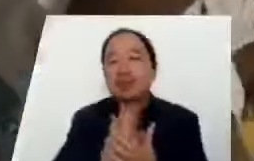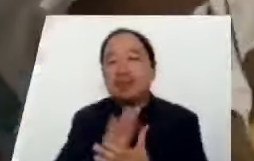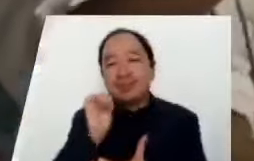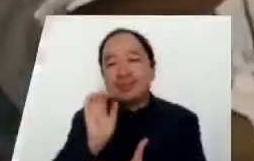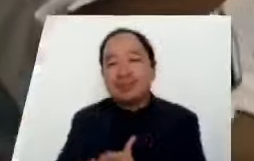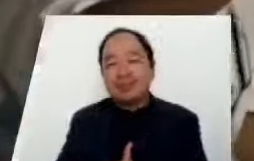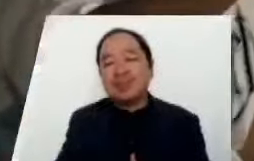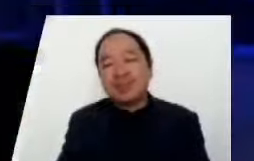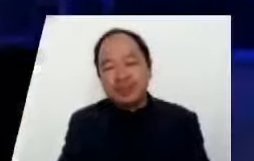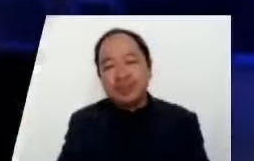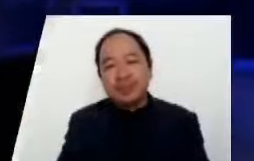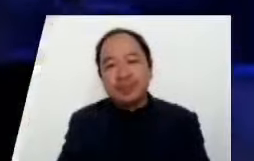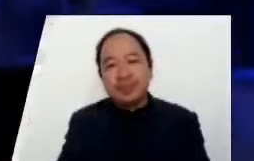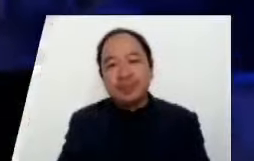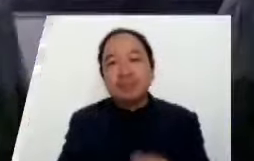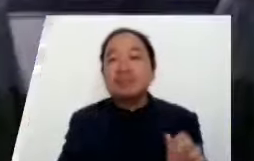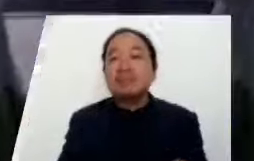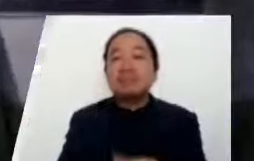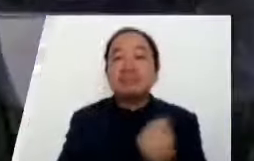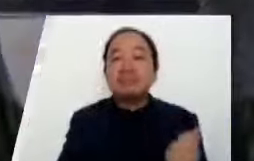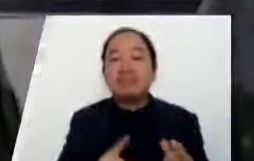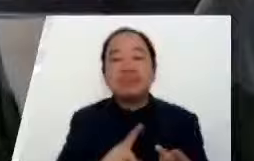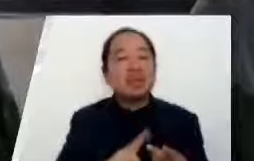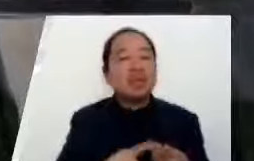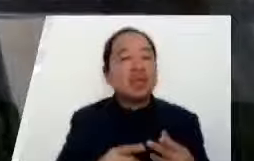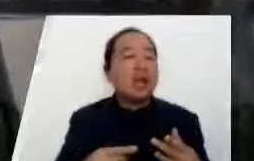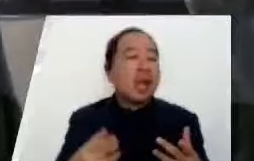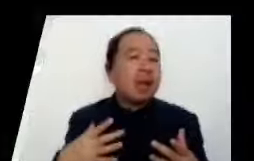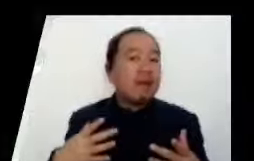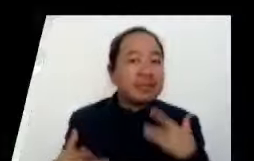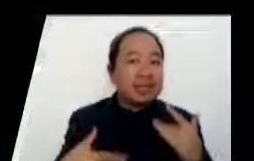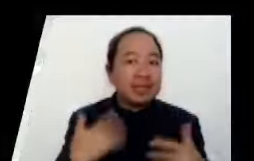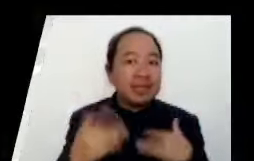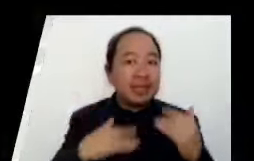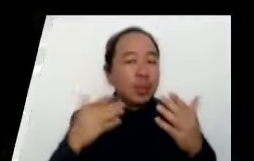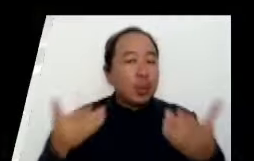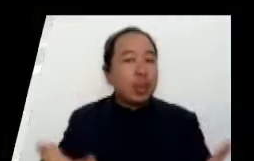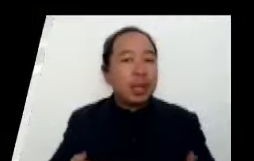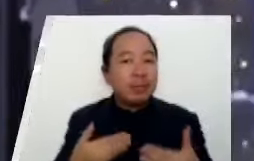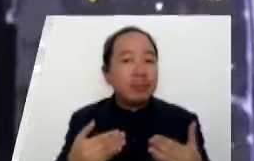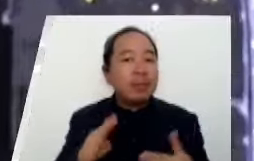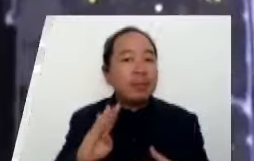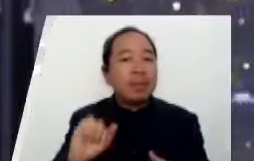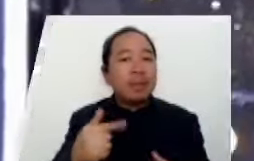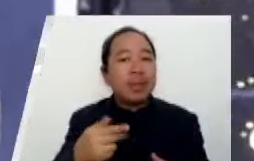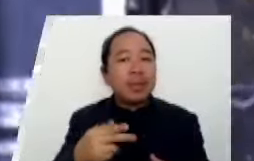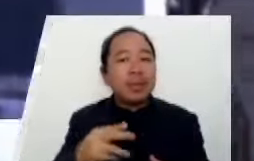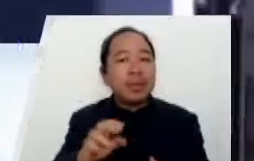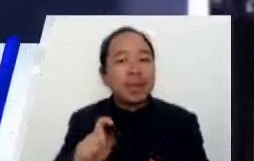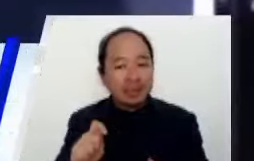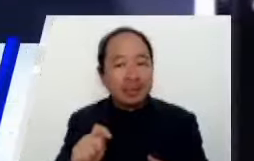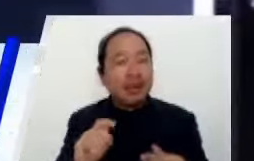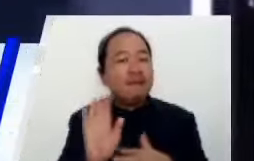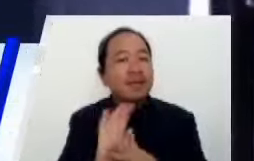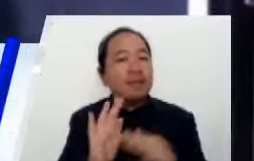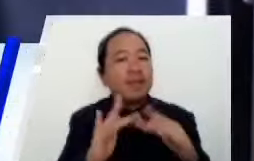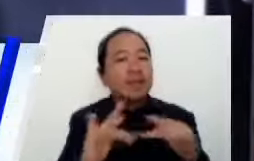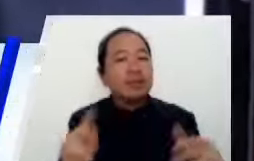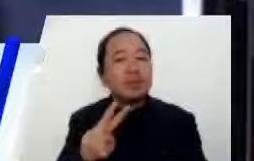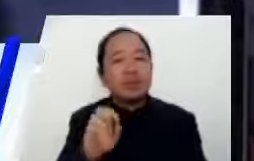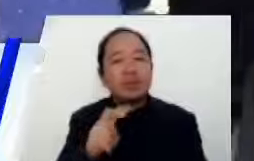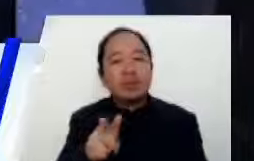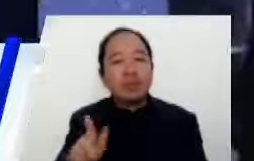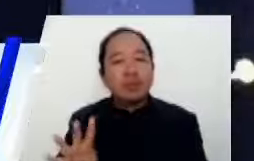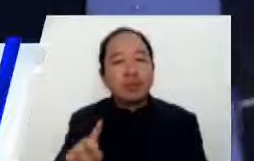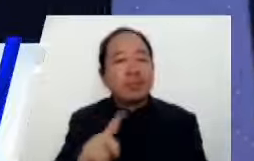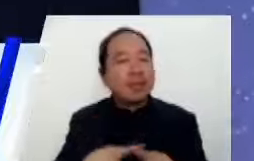Inabangan naman ng mga Abrenyan ang Kapuso Night na bahagi ng Banggit na Pil Festival 2024. Pero mas naging makulay sa mga